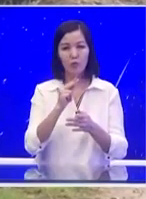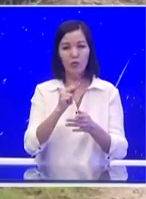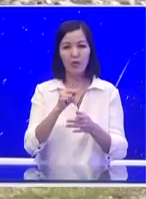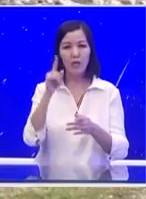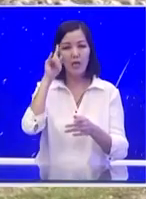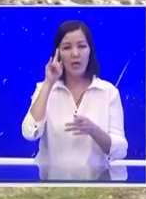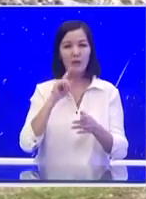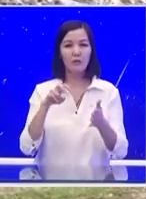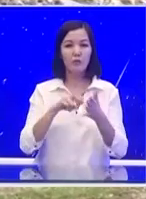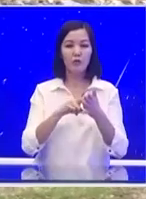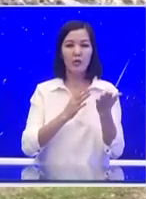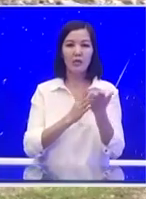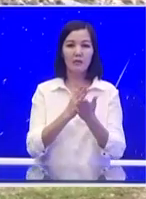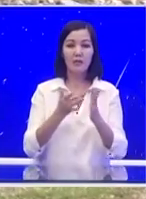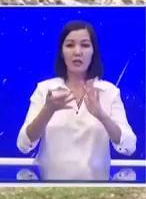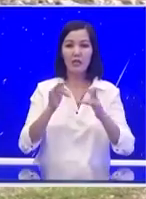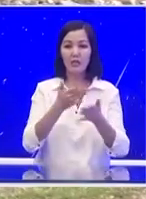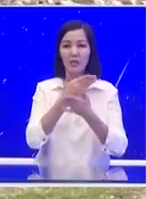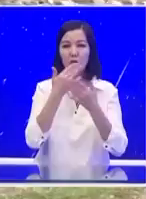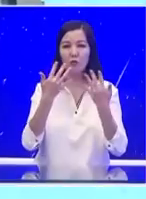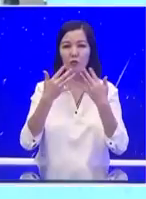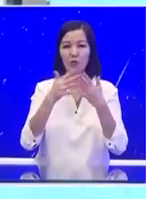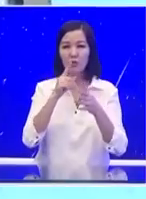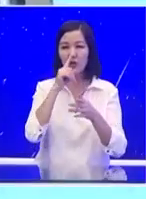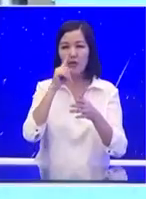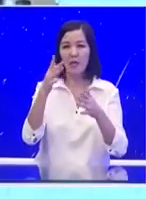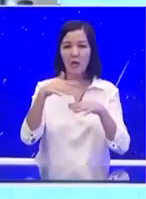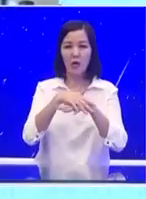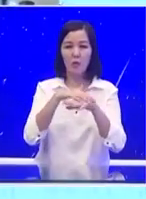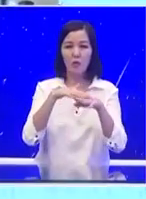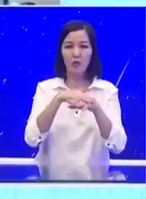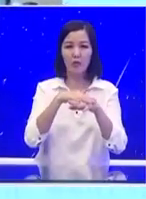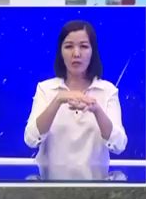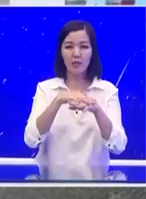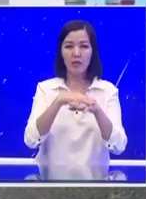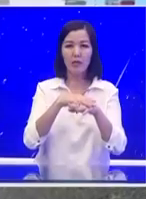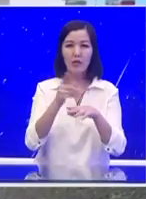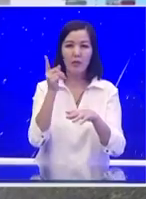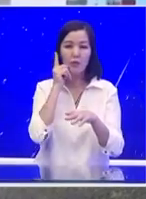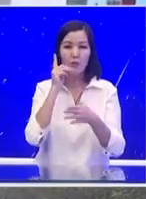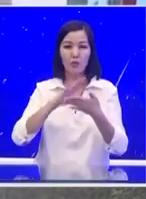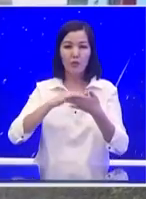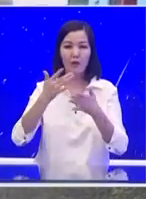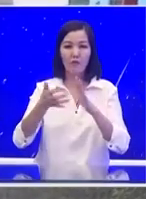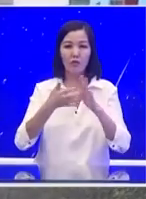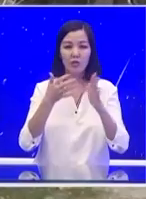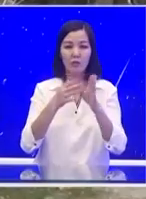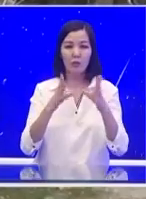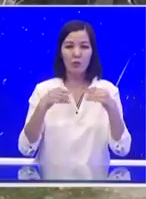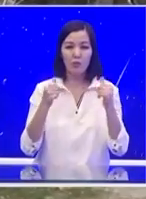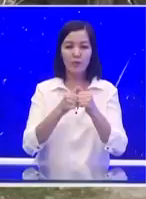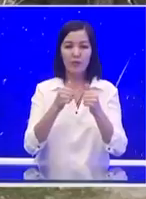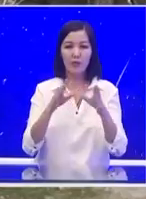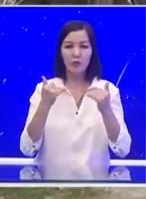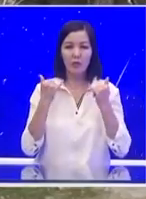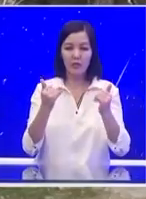қазпочта қызметі. Интернет байланысы жоқ, шалғай ауылдар мен телефон, ноутбук, техникалары жетіспей тұрған отбасылар үшін қарастырылған.